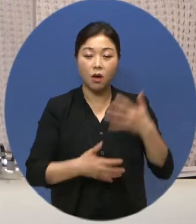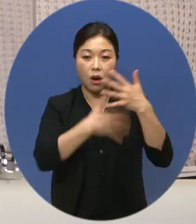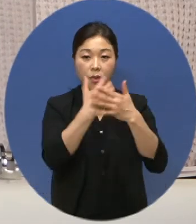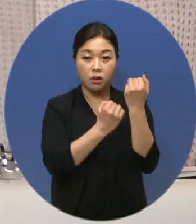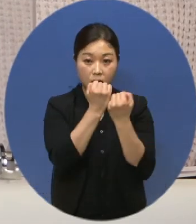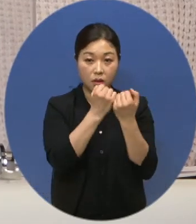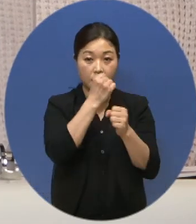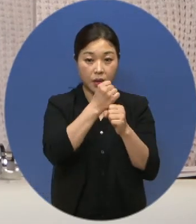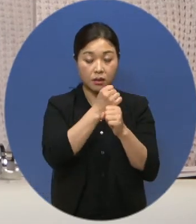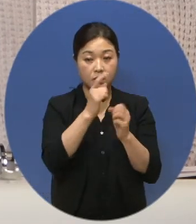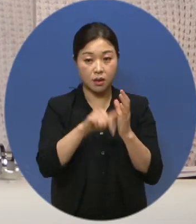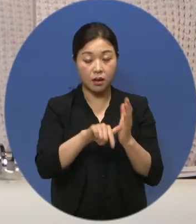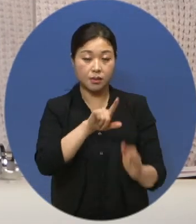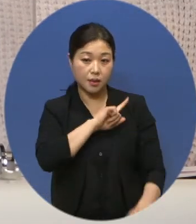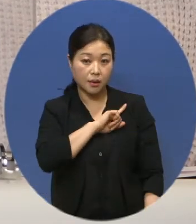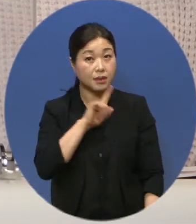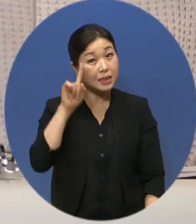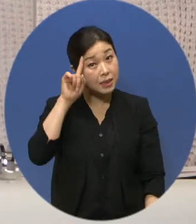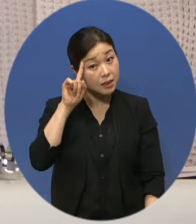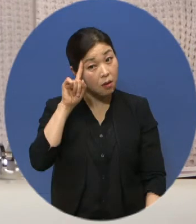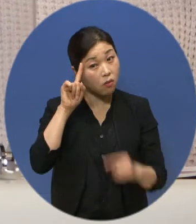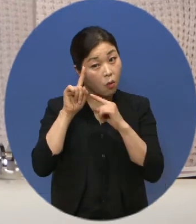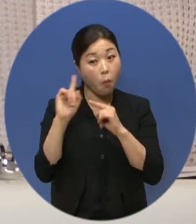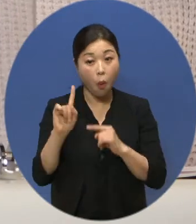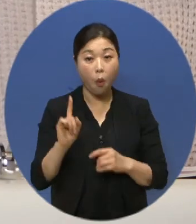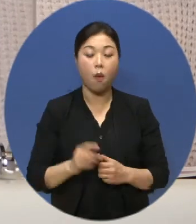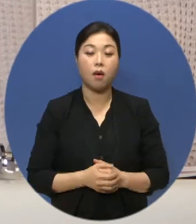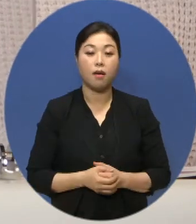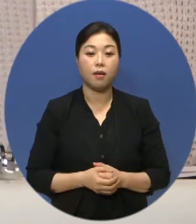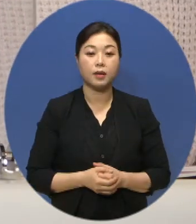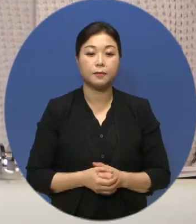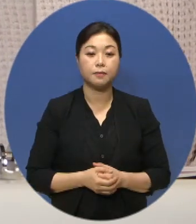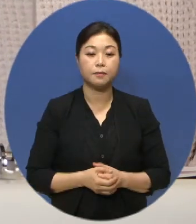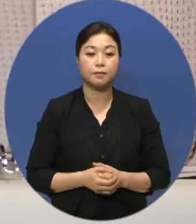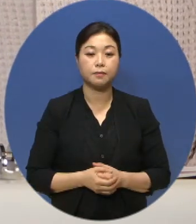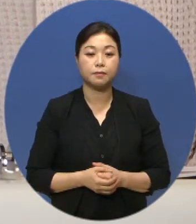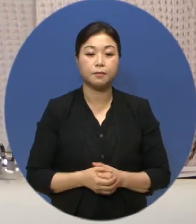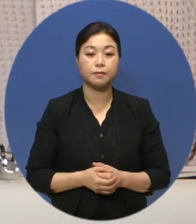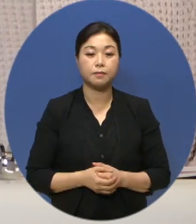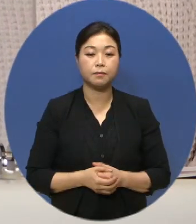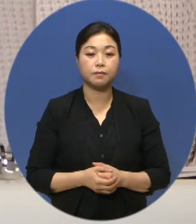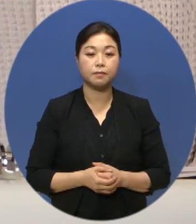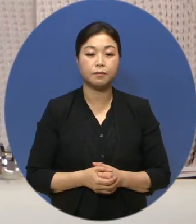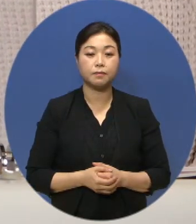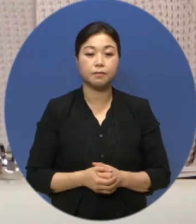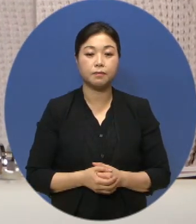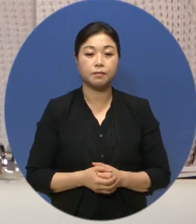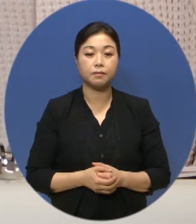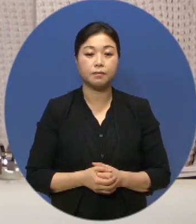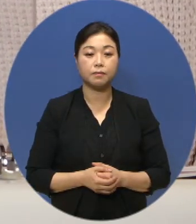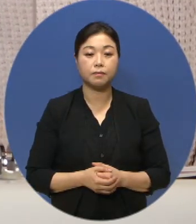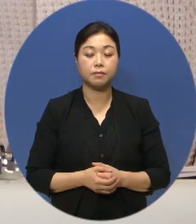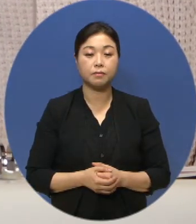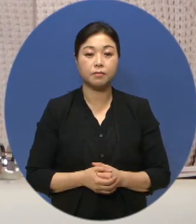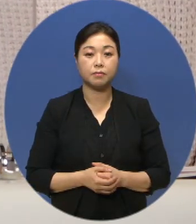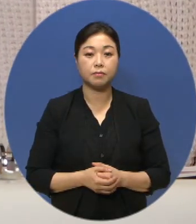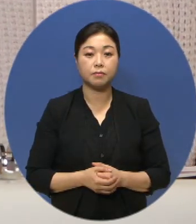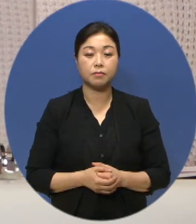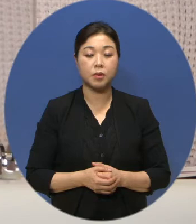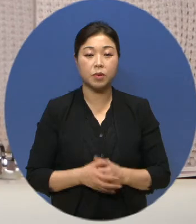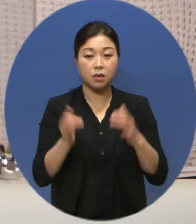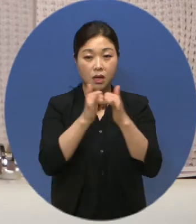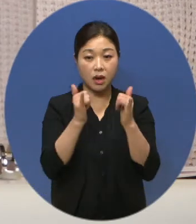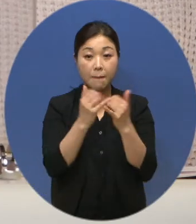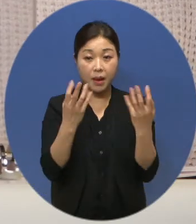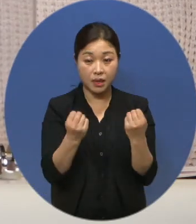해설에 제가 제일 신경을 썼던 거는 네. 일단은 저는 거의 그러니까 물론 여러 명이 나오긴